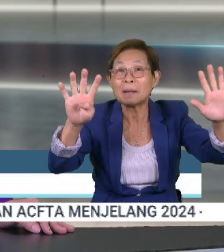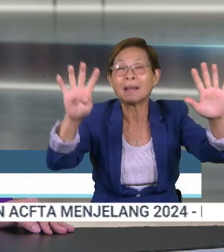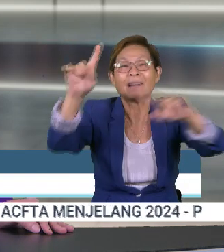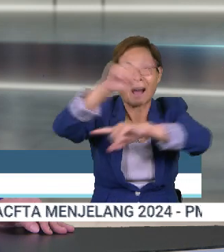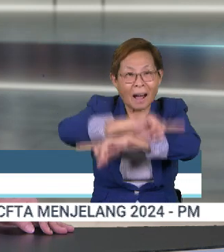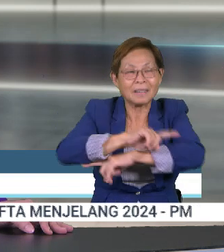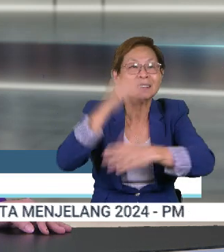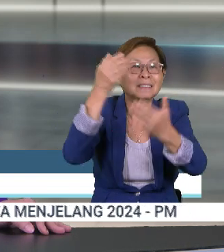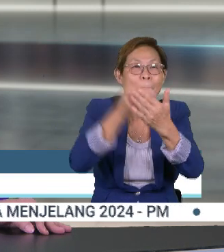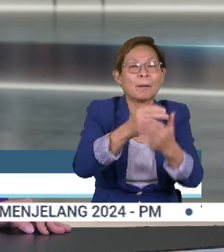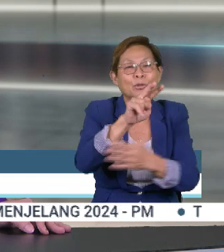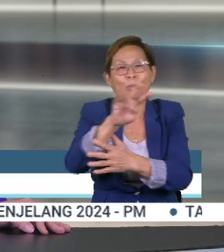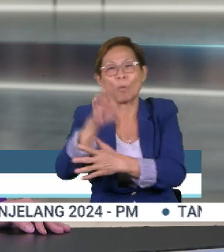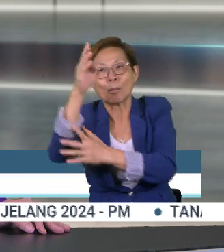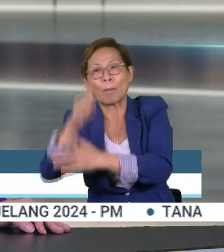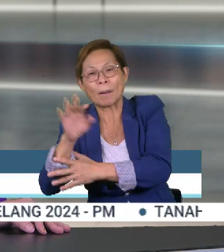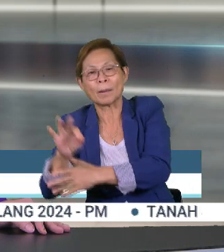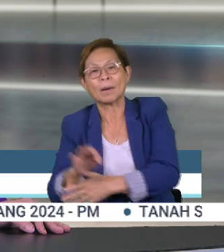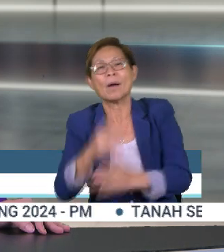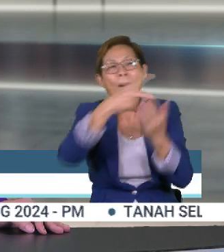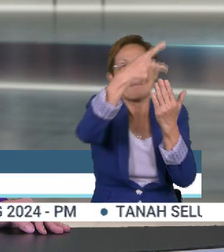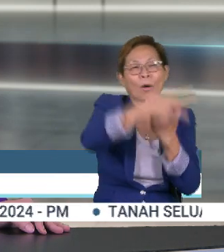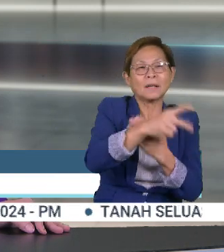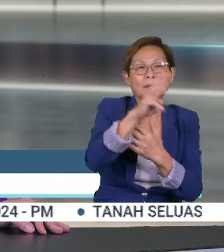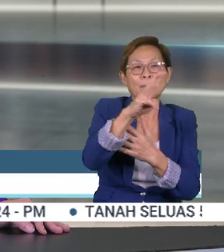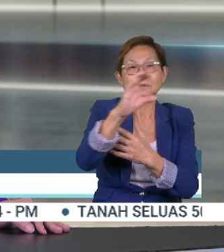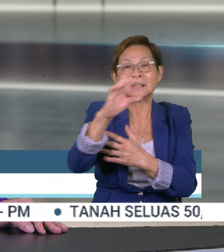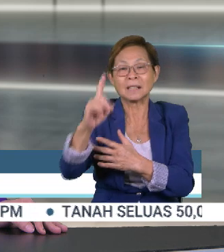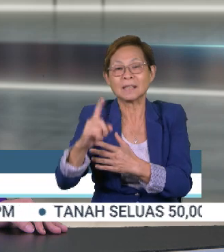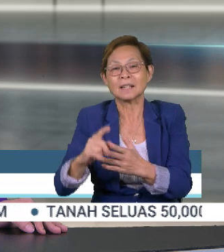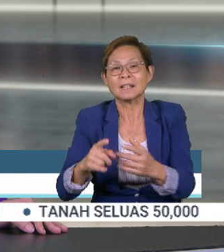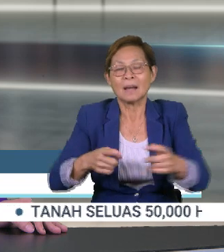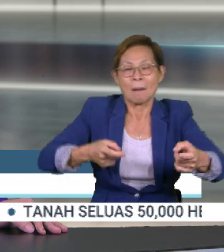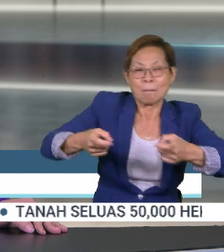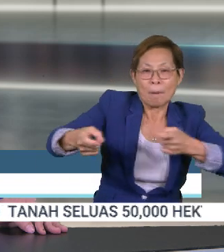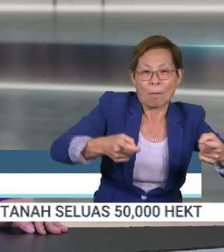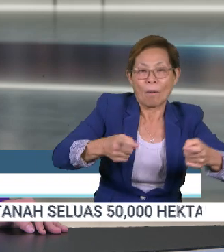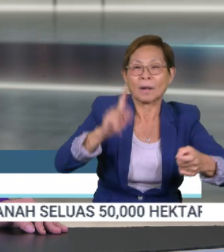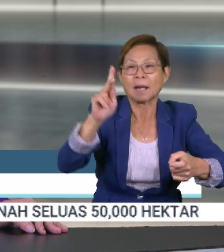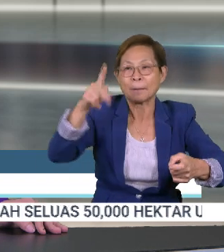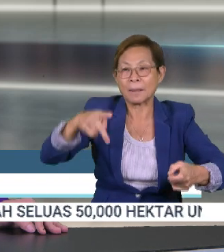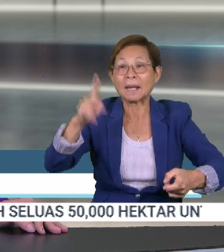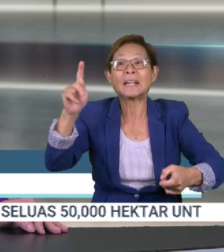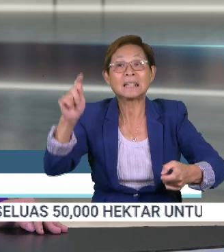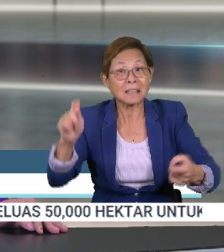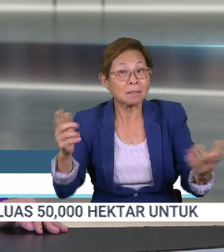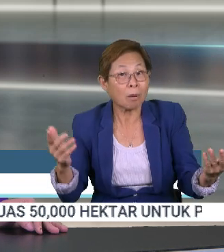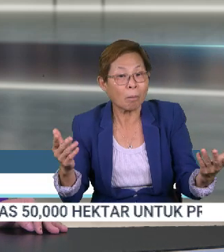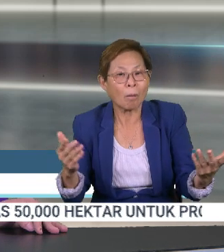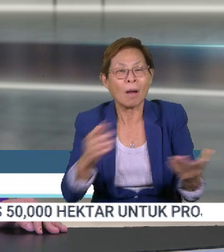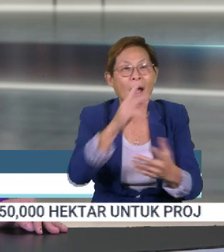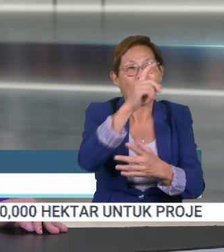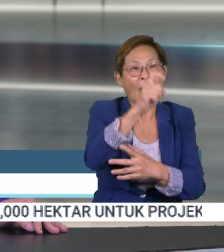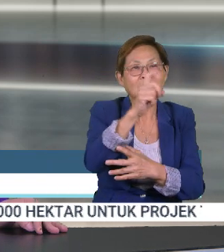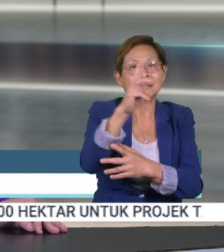sehingga 24 September. Inisiatif WCD yang diselaraskan Kementerian Pembangunan Kerajaan Tempatan KPKT melalui